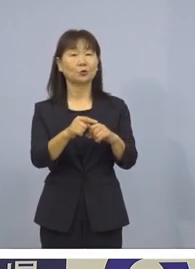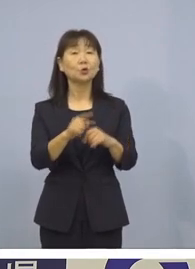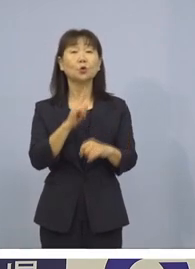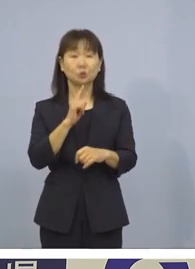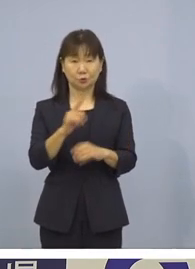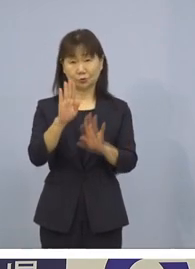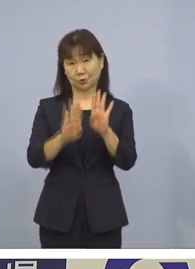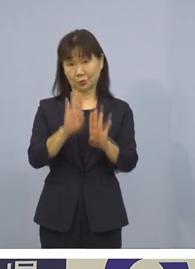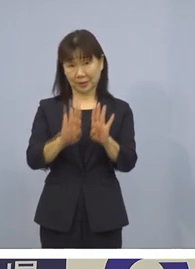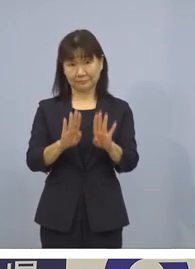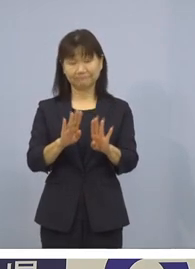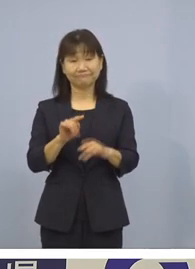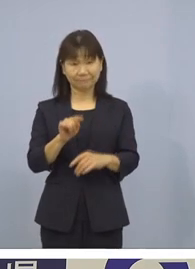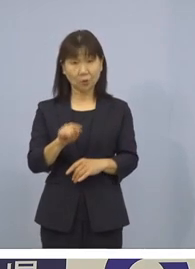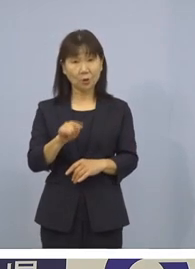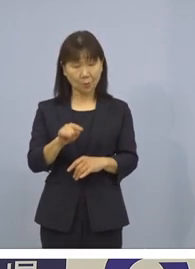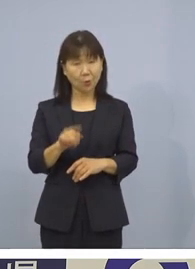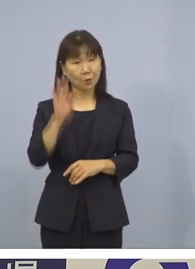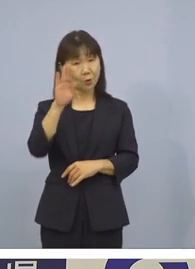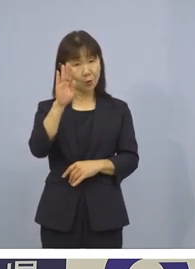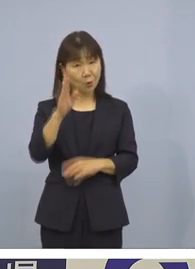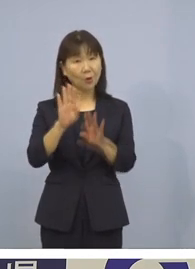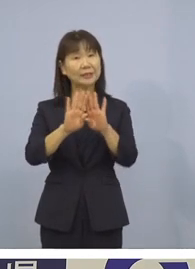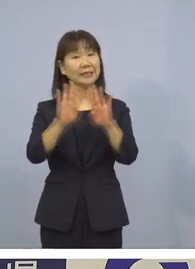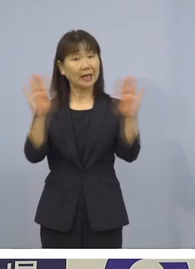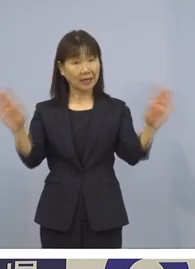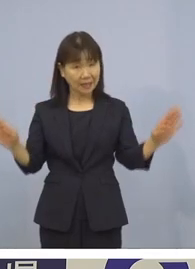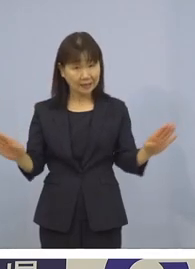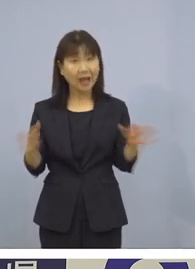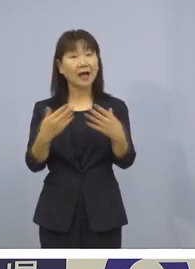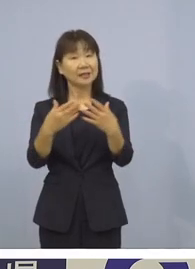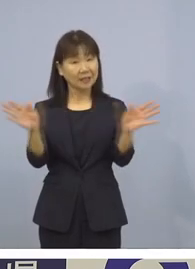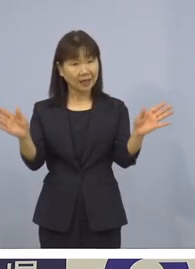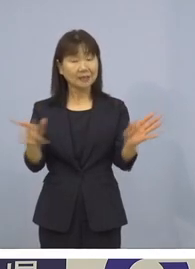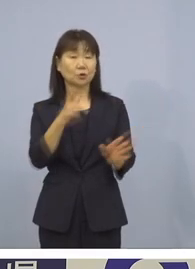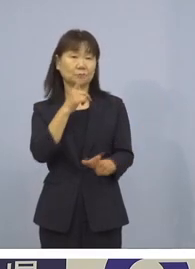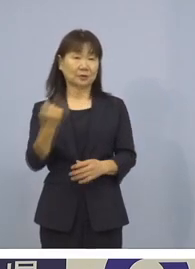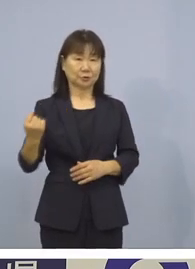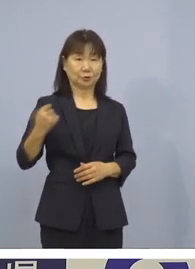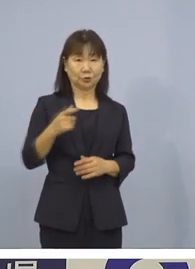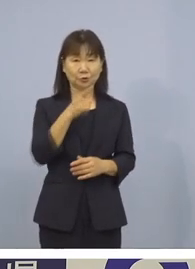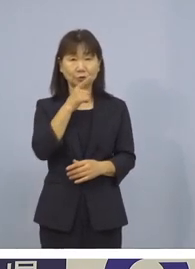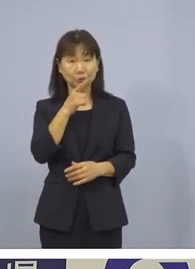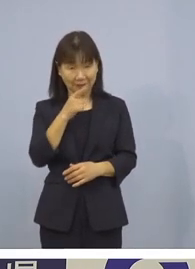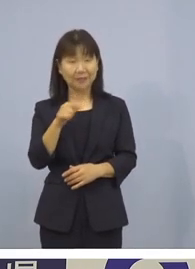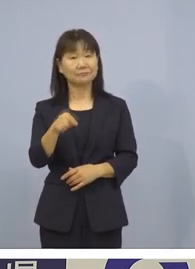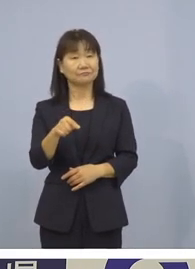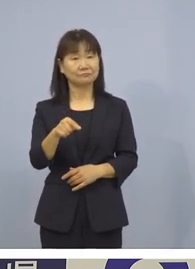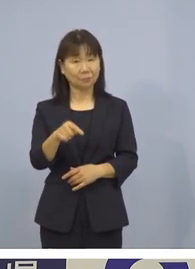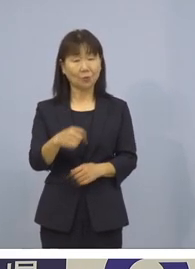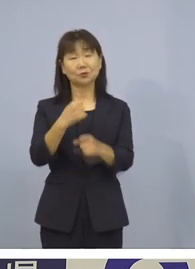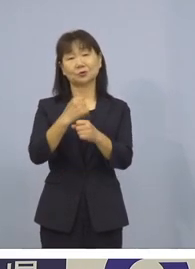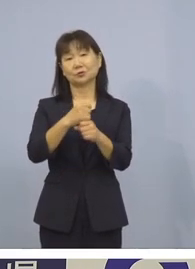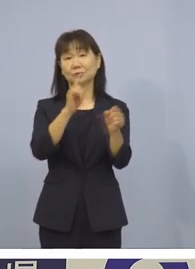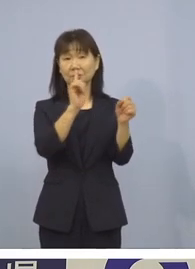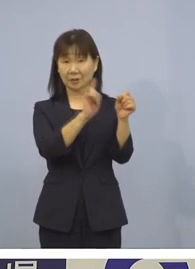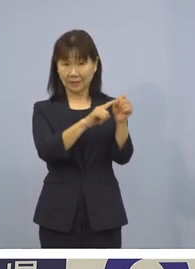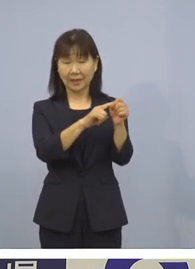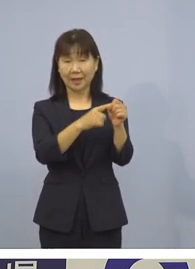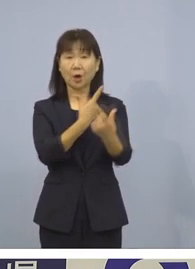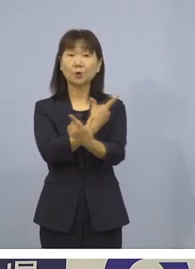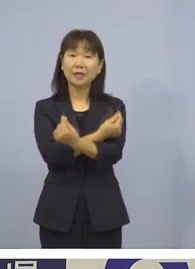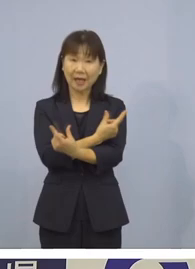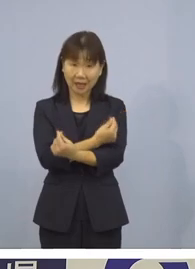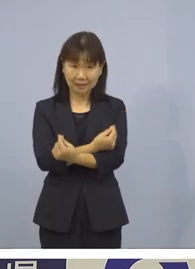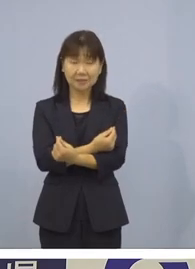ね今後開かれた徳島、また強い徳島外交力、まあ、こういったものもですね、お互い